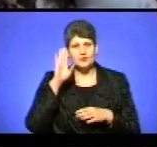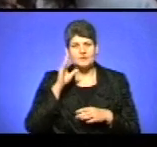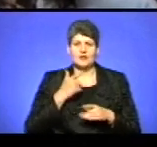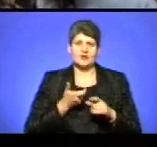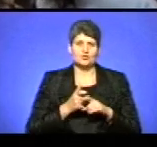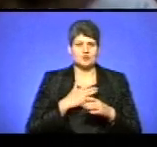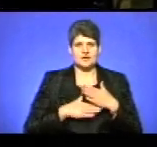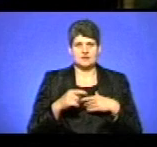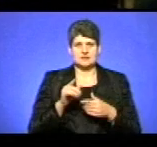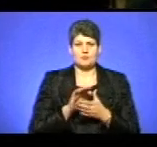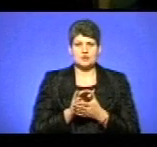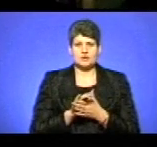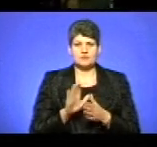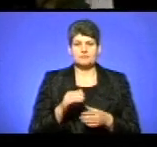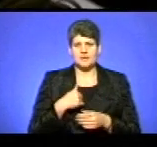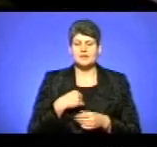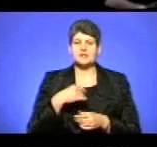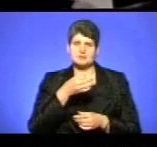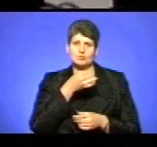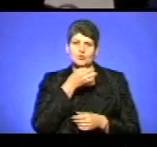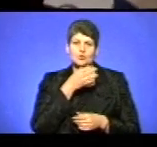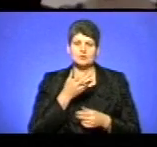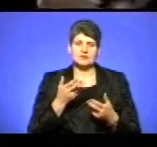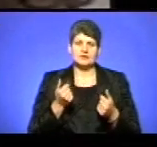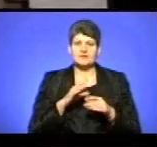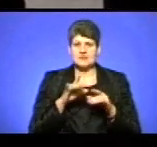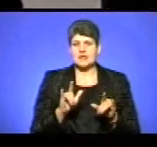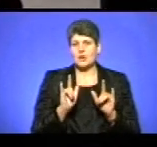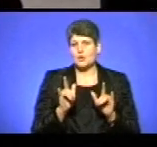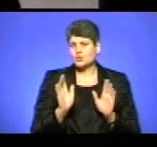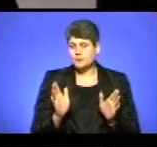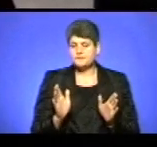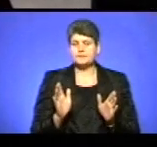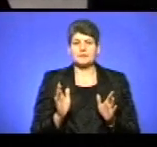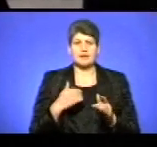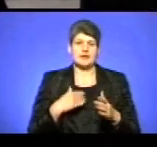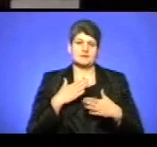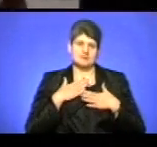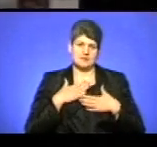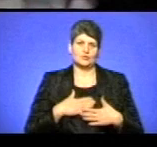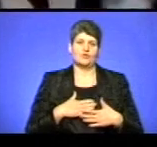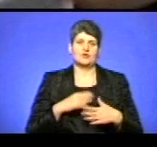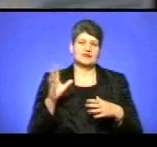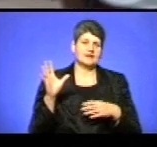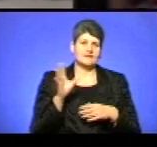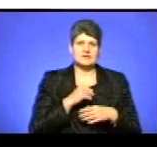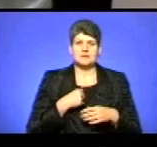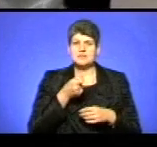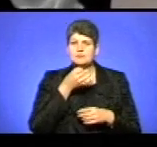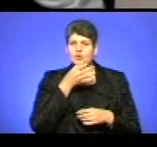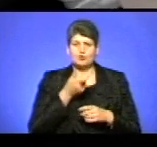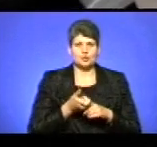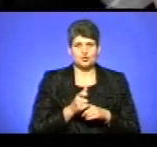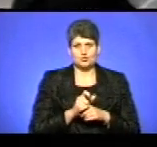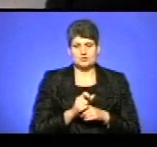я з ним познайомилася. Так, мені сподобалось. Все круто. Я задоволений всім. Мені сподобалось дуже. У